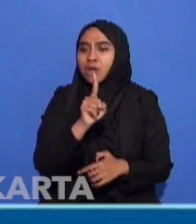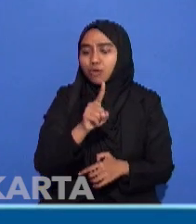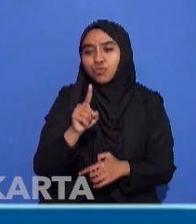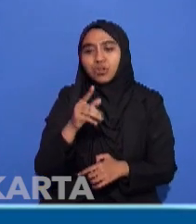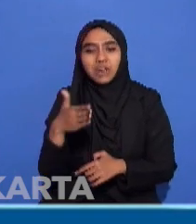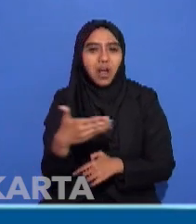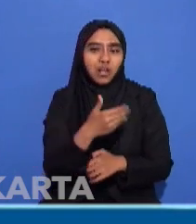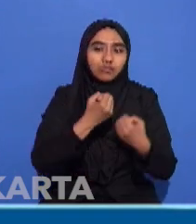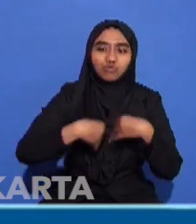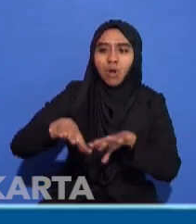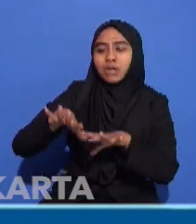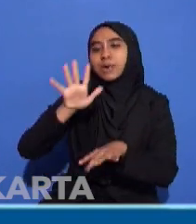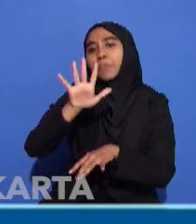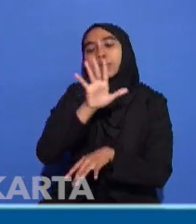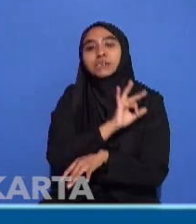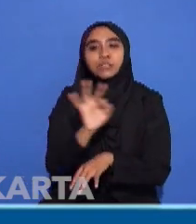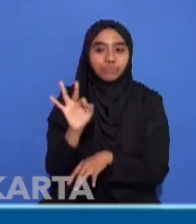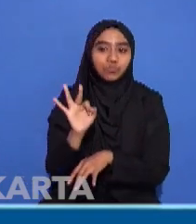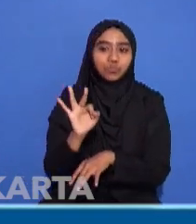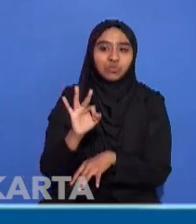corong primatipun nugilang